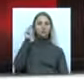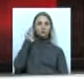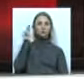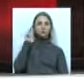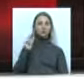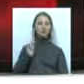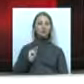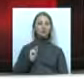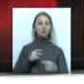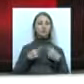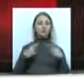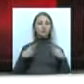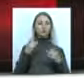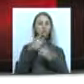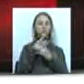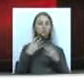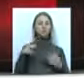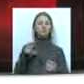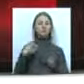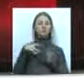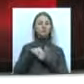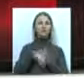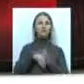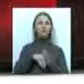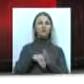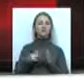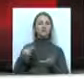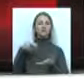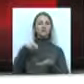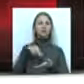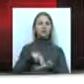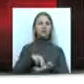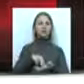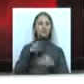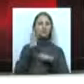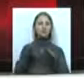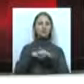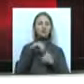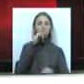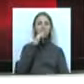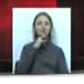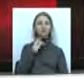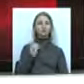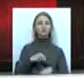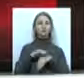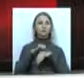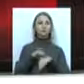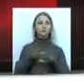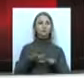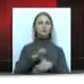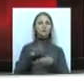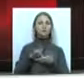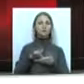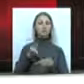жоба қолға алынған болатын. Оның өңірлік нұсқасына Степногорск қаласындағы ұлттық биотехнологиялар орталығының директоры Дархан Балпанов